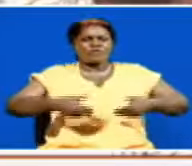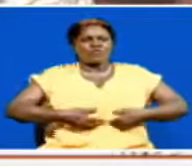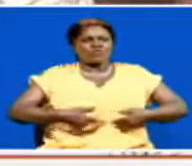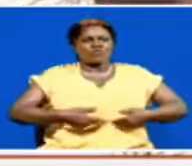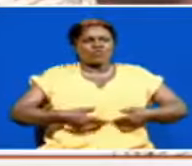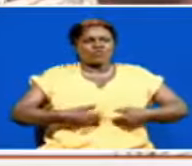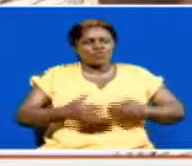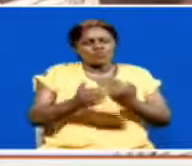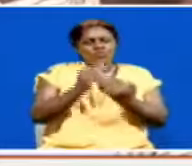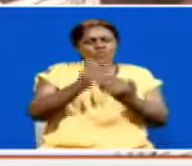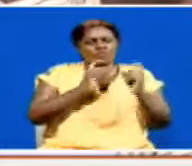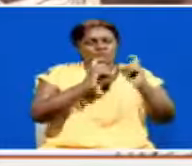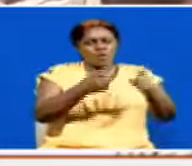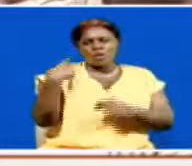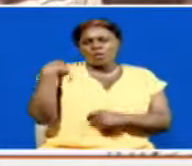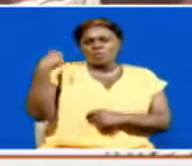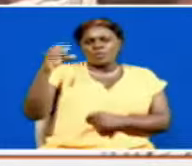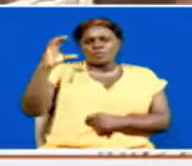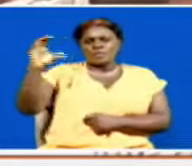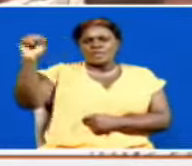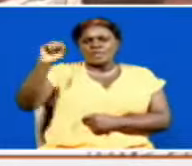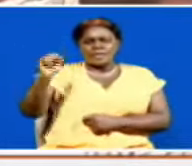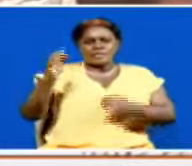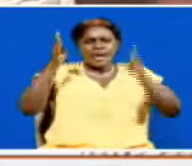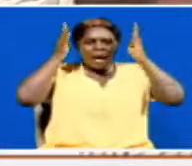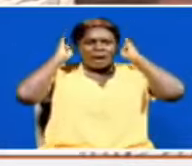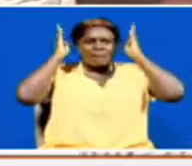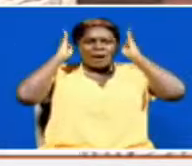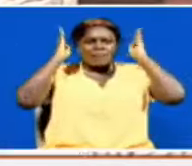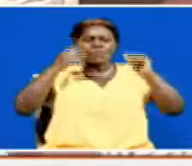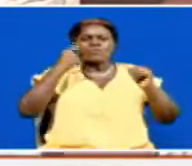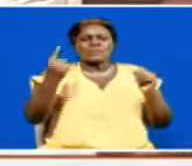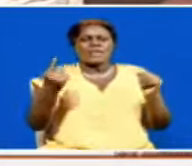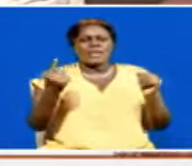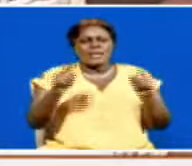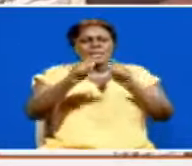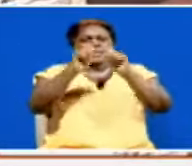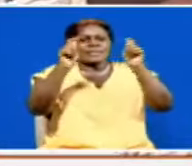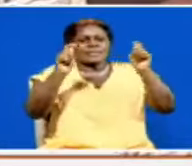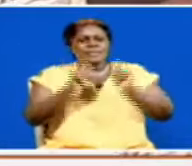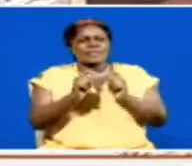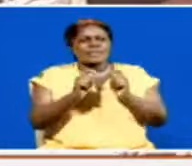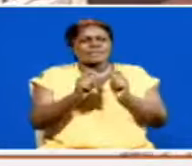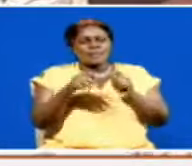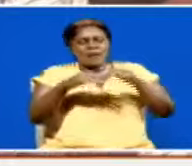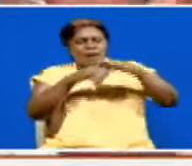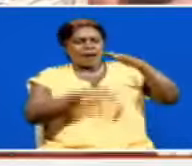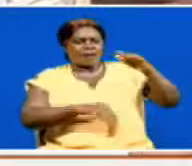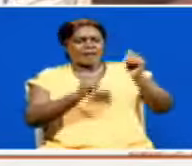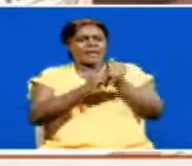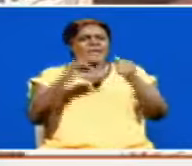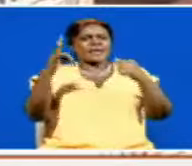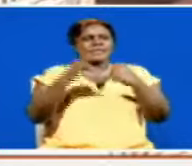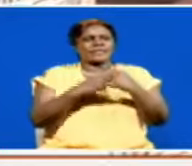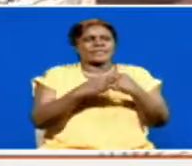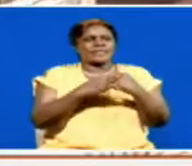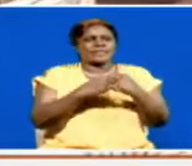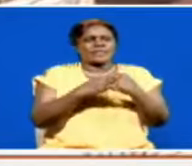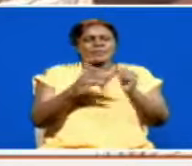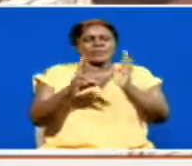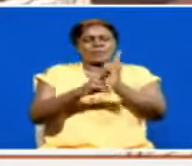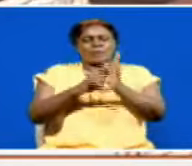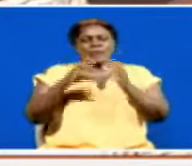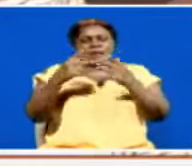ili waweze kukuza. Juzi waziri wa michezo babu wanangu amesema kwamba timu ya juzi ya under 18 itacheza Cup of Nations. Na ni kweli